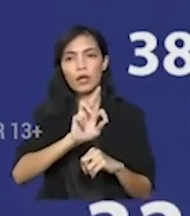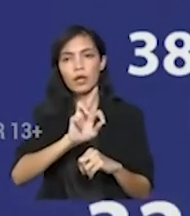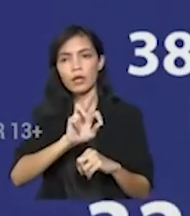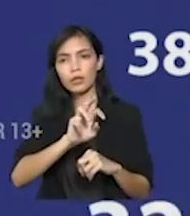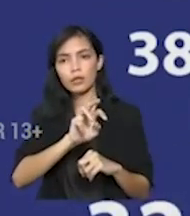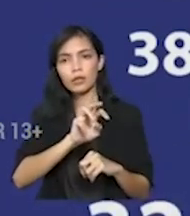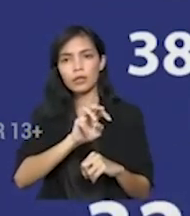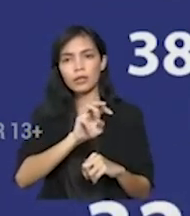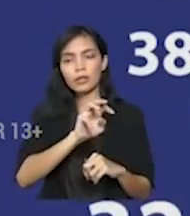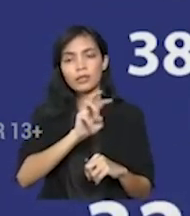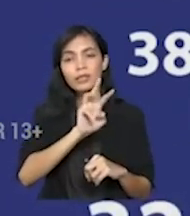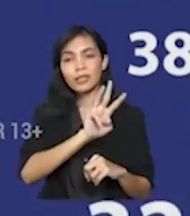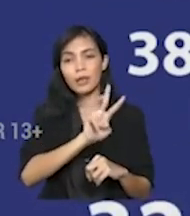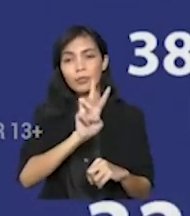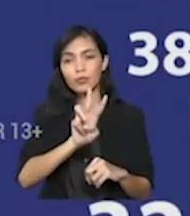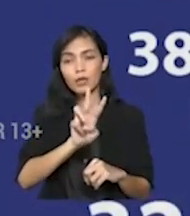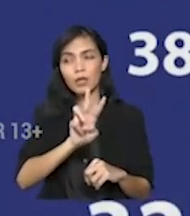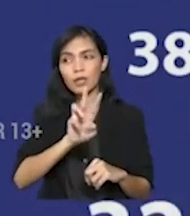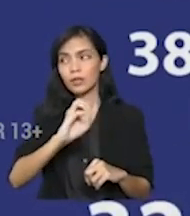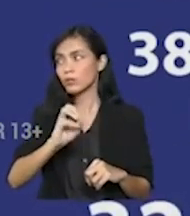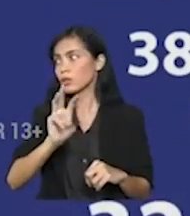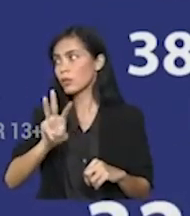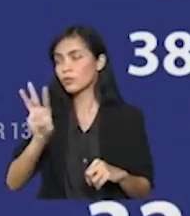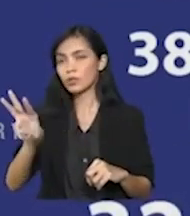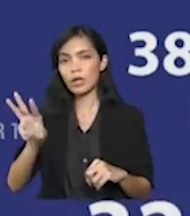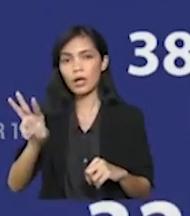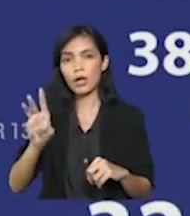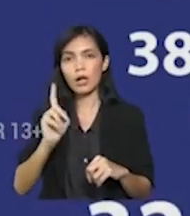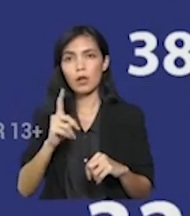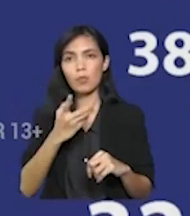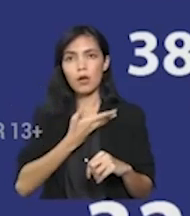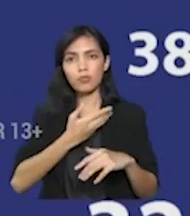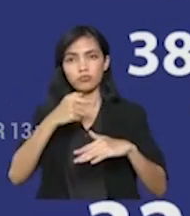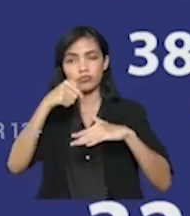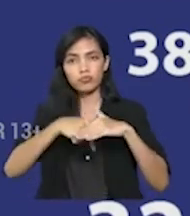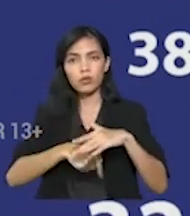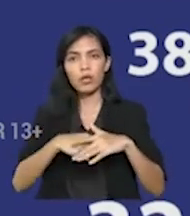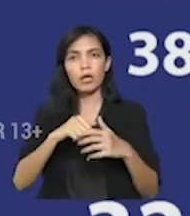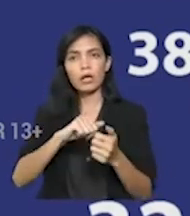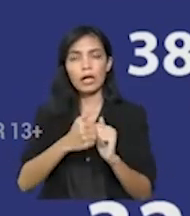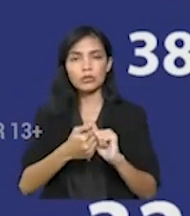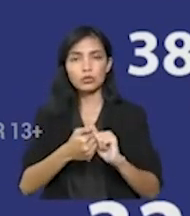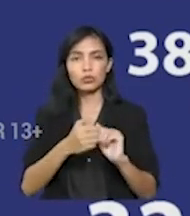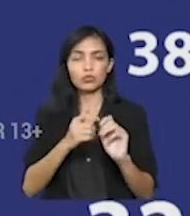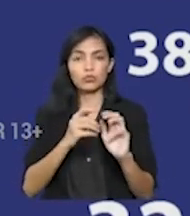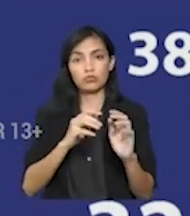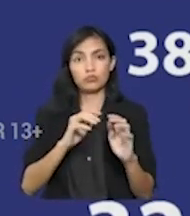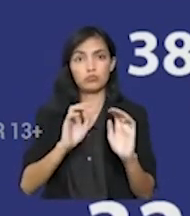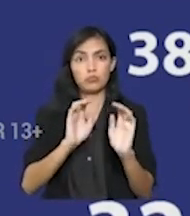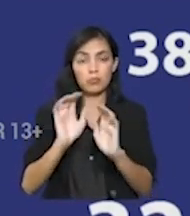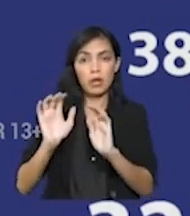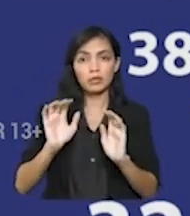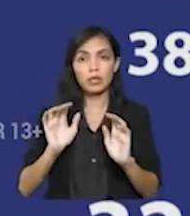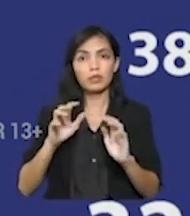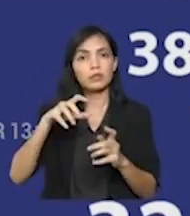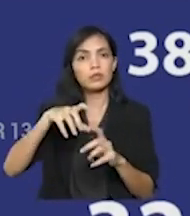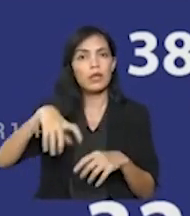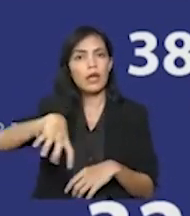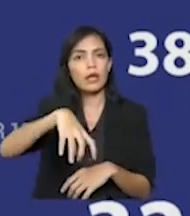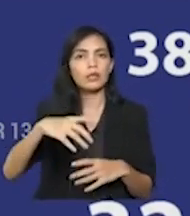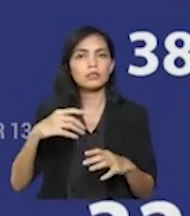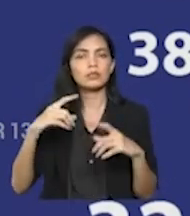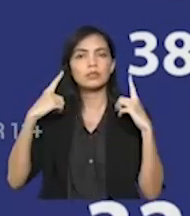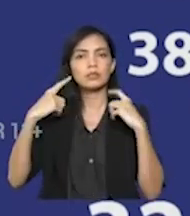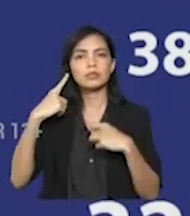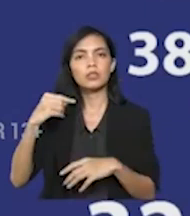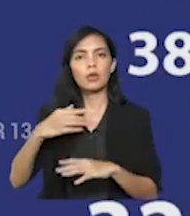32033 orang kalau kita lihat rincian lebih lanjut maka kasus yang terbanyak kita dapatkan di provinsi Jawa Timur